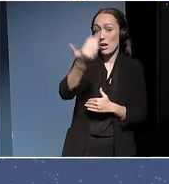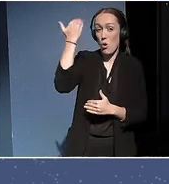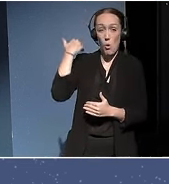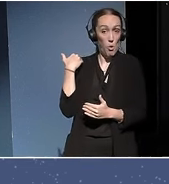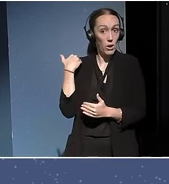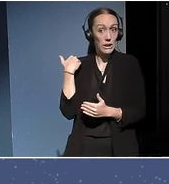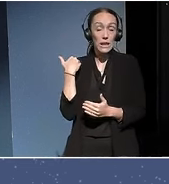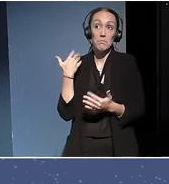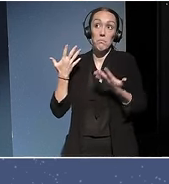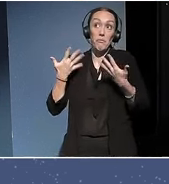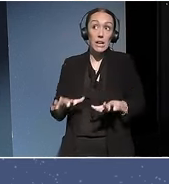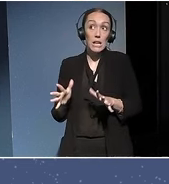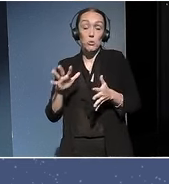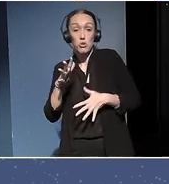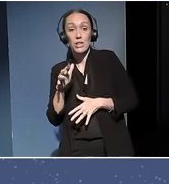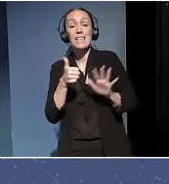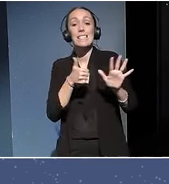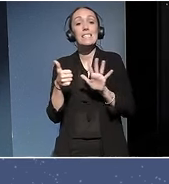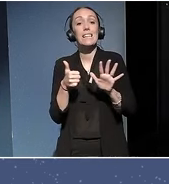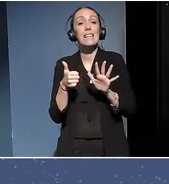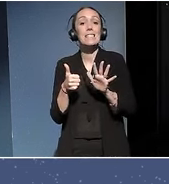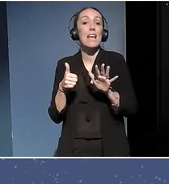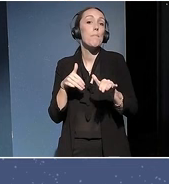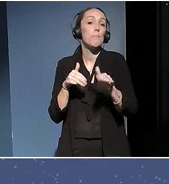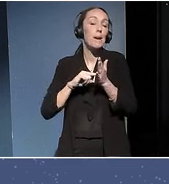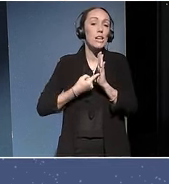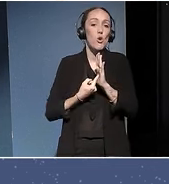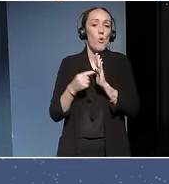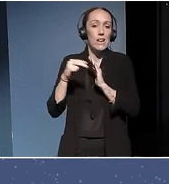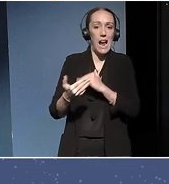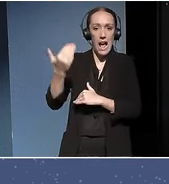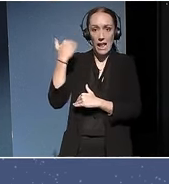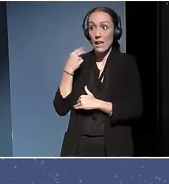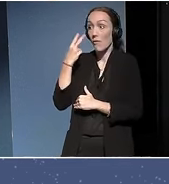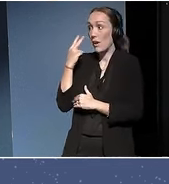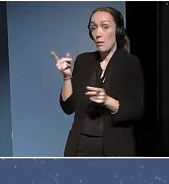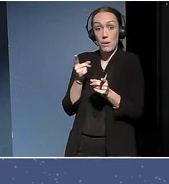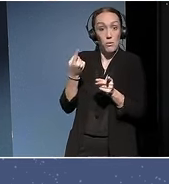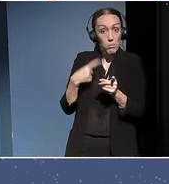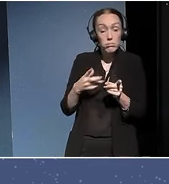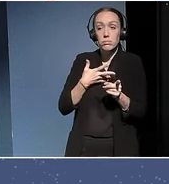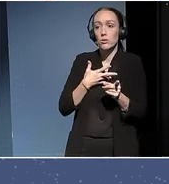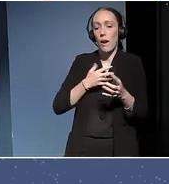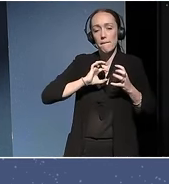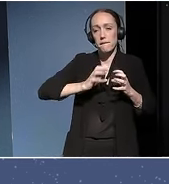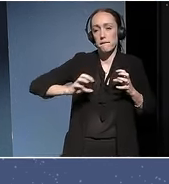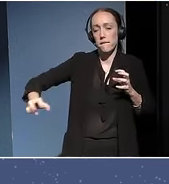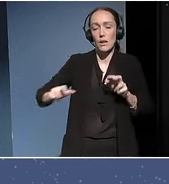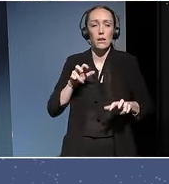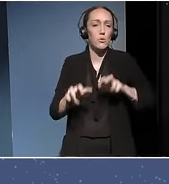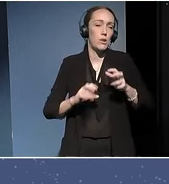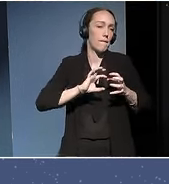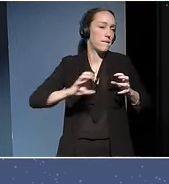e come vedete in questo periodo i dinosauri Erano già abbastanza diversificati ok spinosauro è